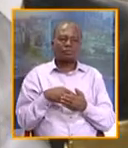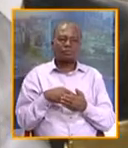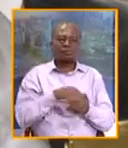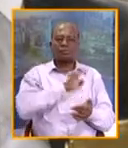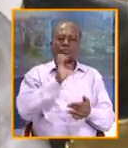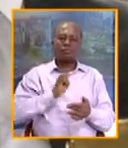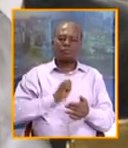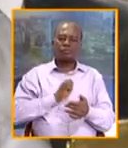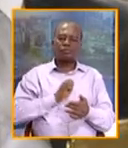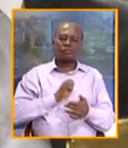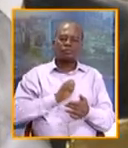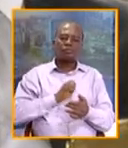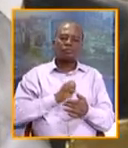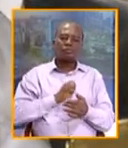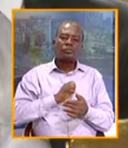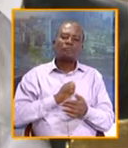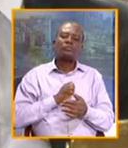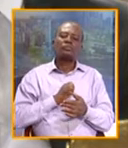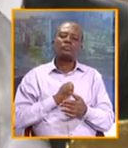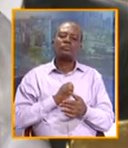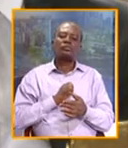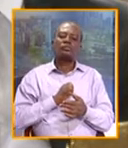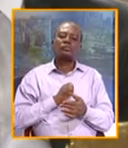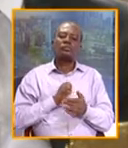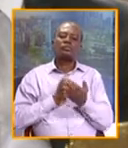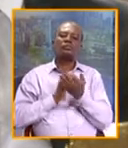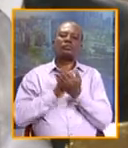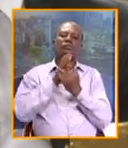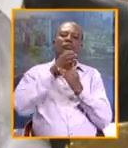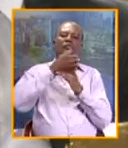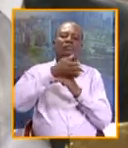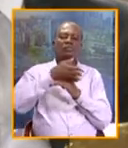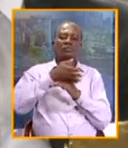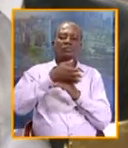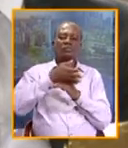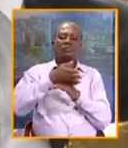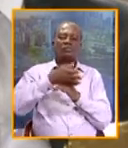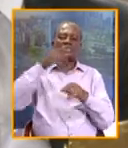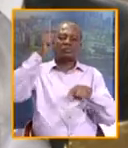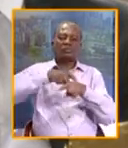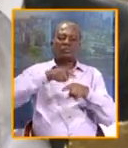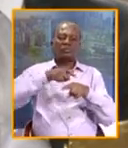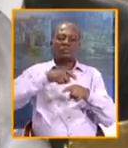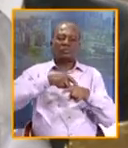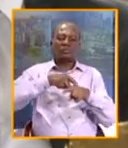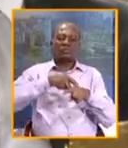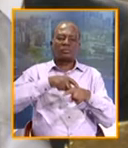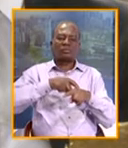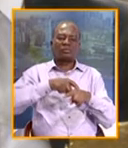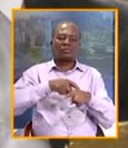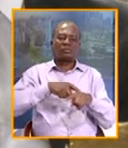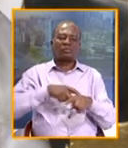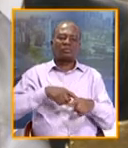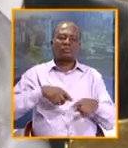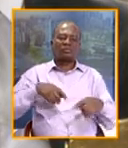je traverse une période de paix l'immense dôme où le permettrais de